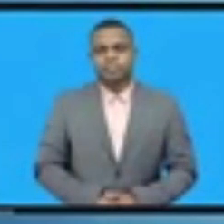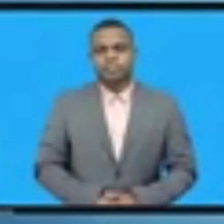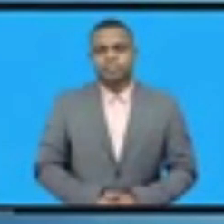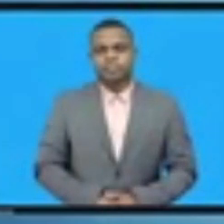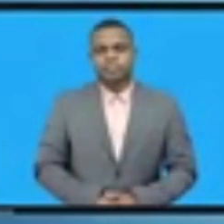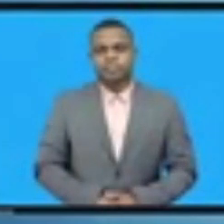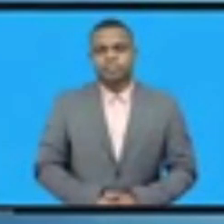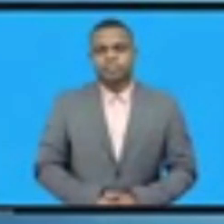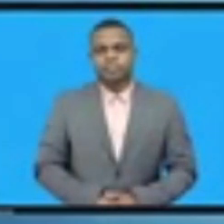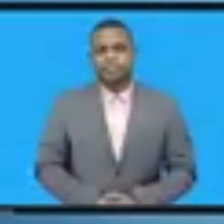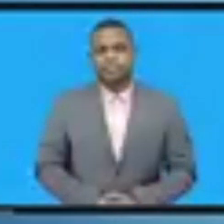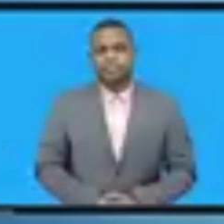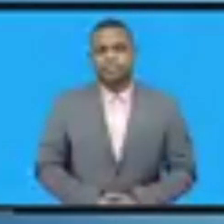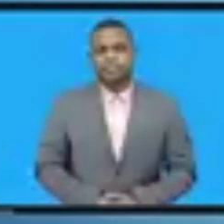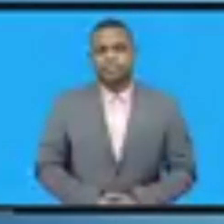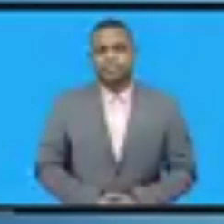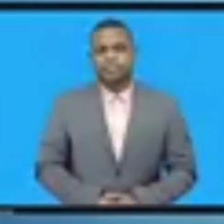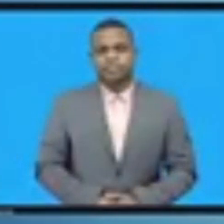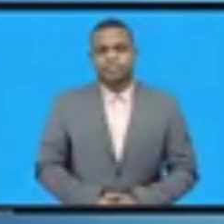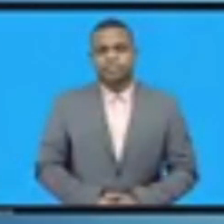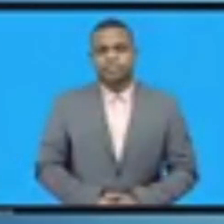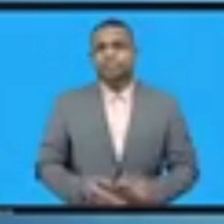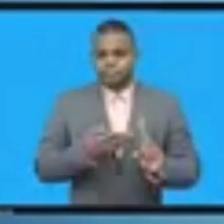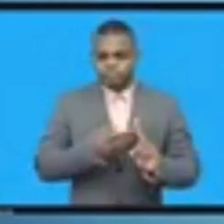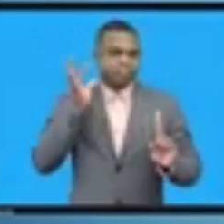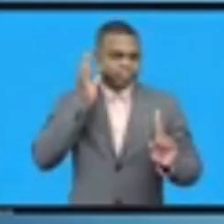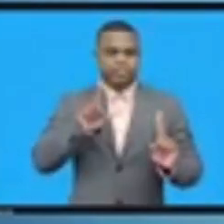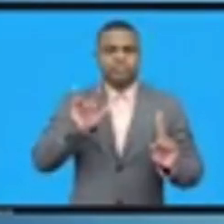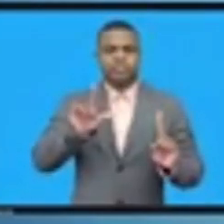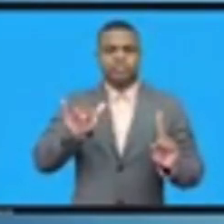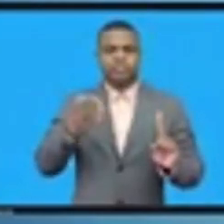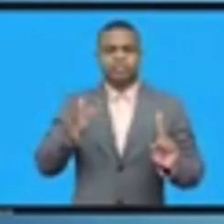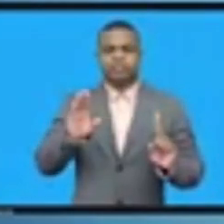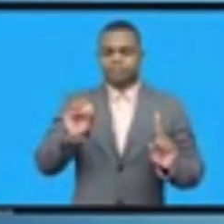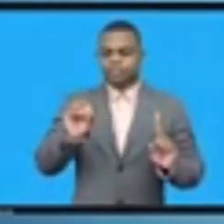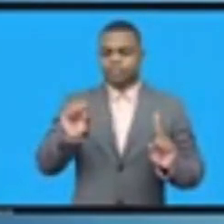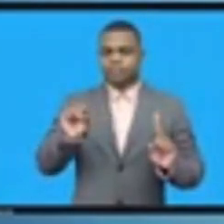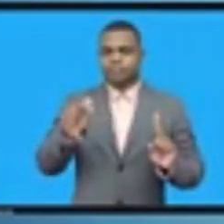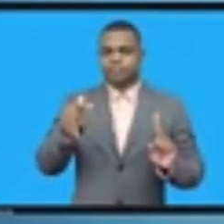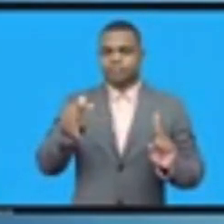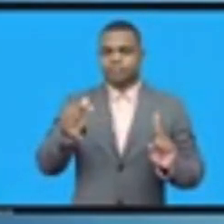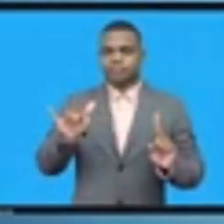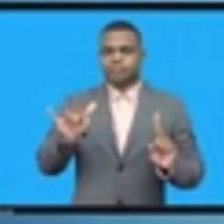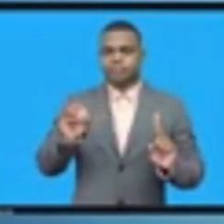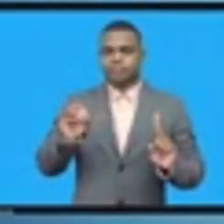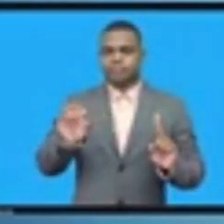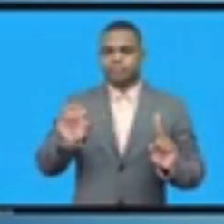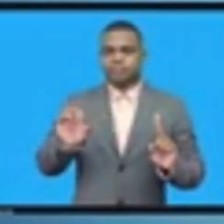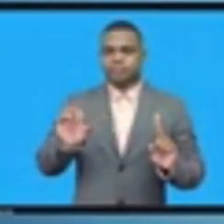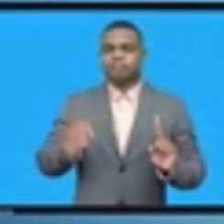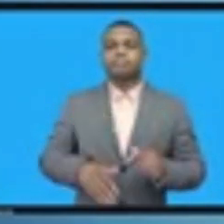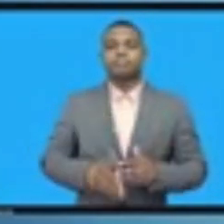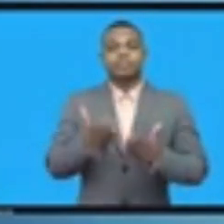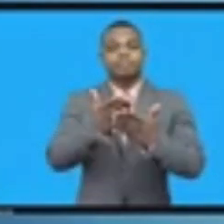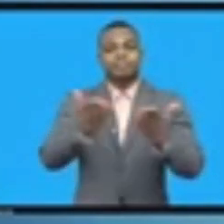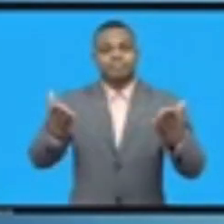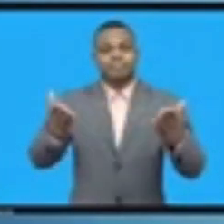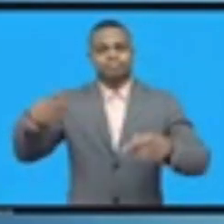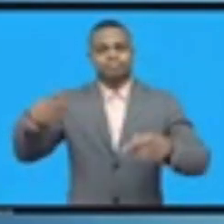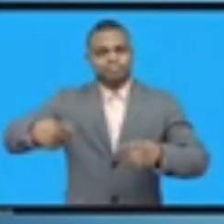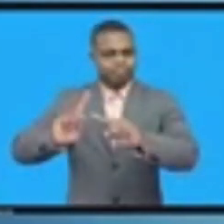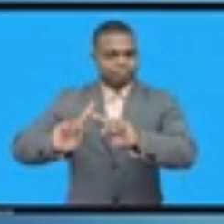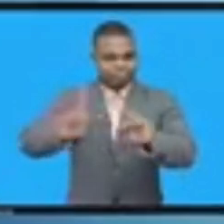各位嘉宾、各位来宾女士们、各位同事，我是